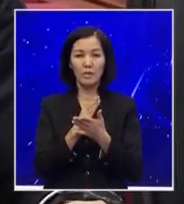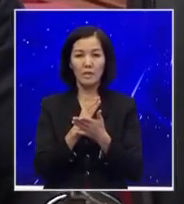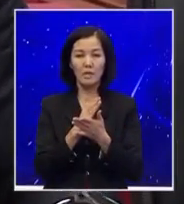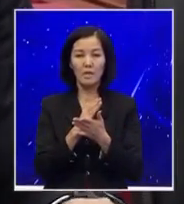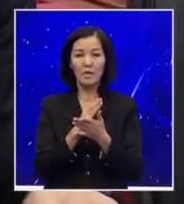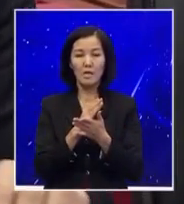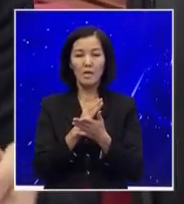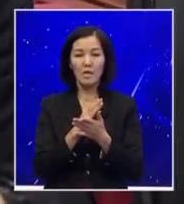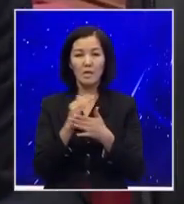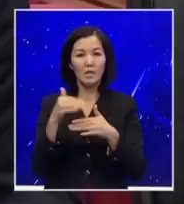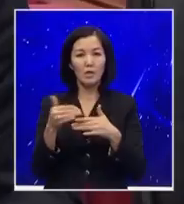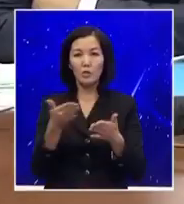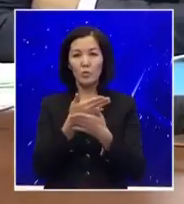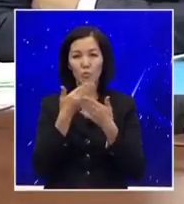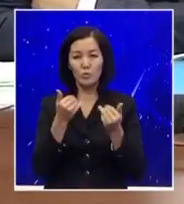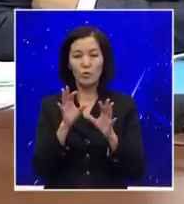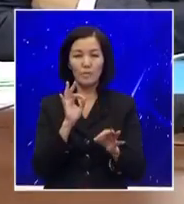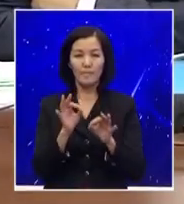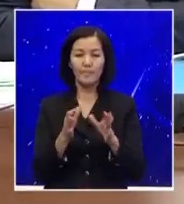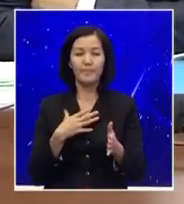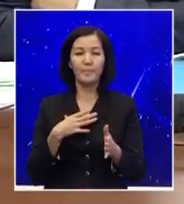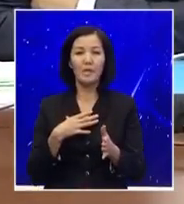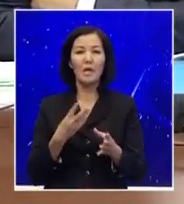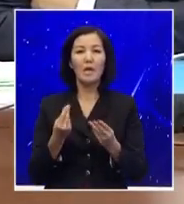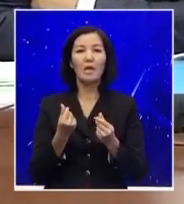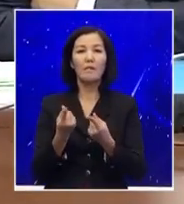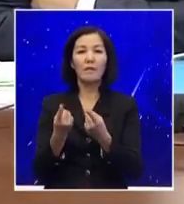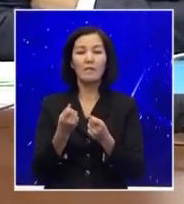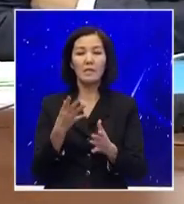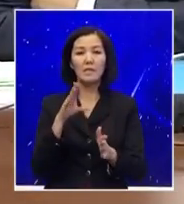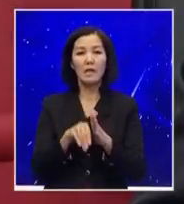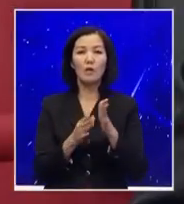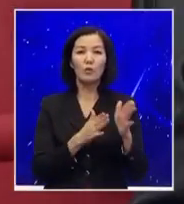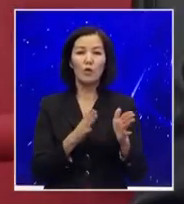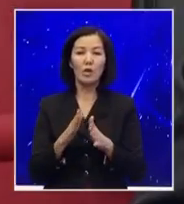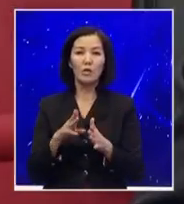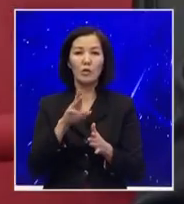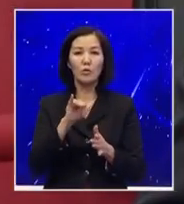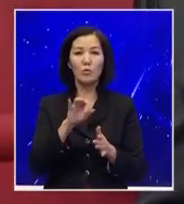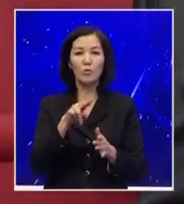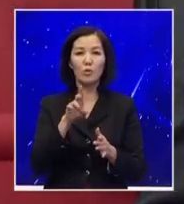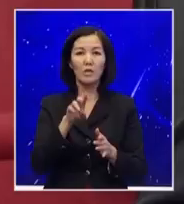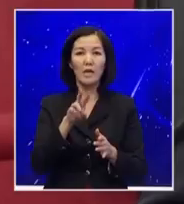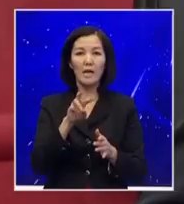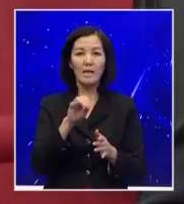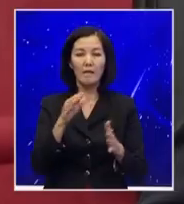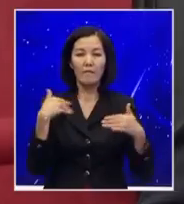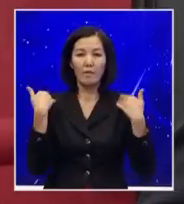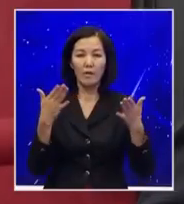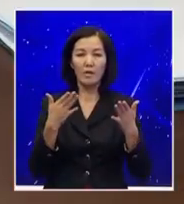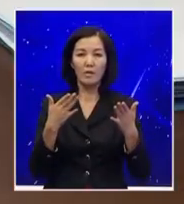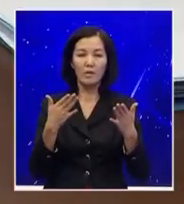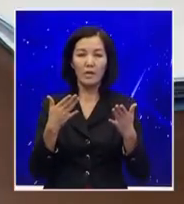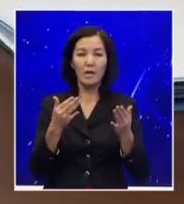кестеге сәйкес жүріп жатыр. Өңірде инвестициялық ахуал тұрақты. Бұл туралы Серік Тұрдалиев хабарлады. Ұсыныс жобаларымен әлі